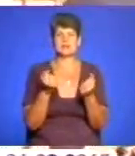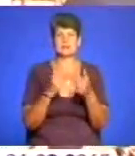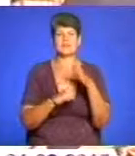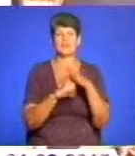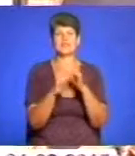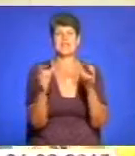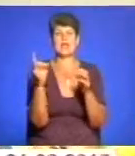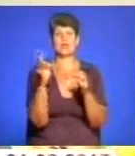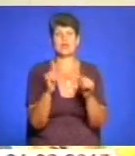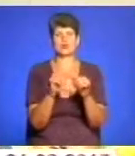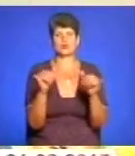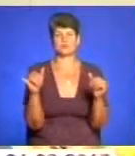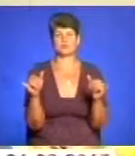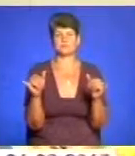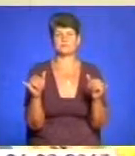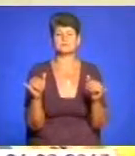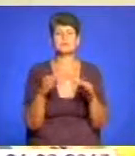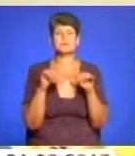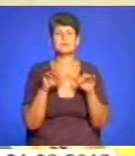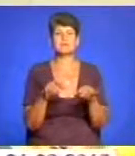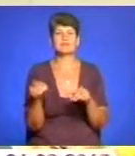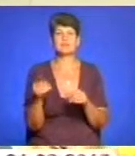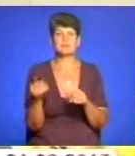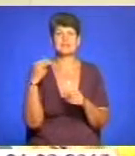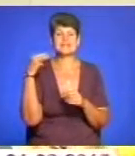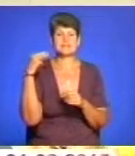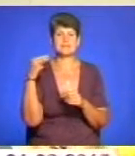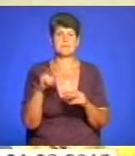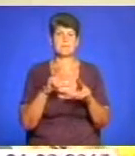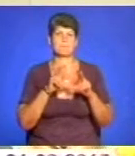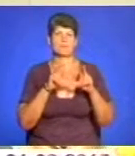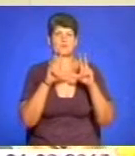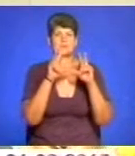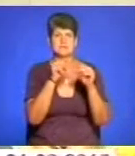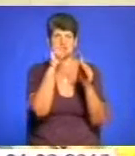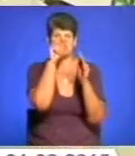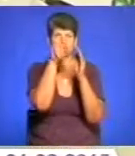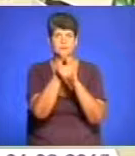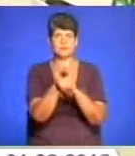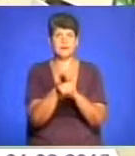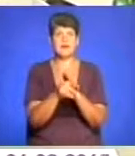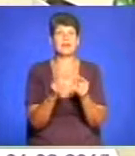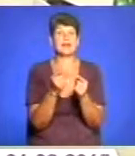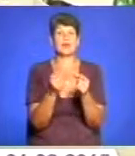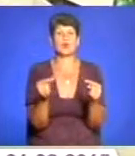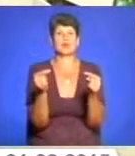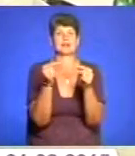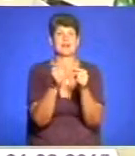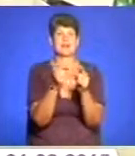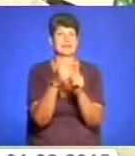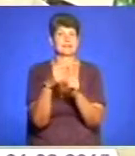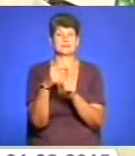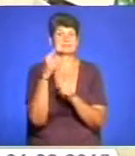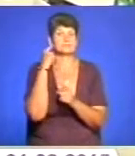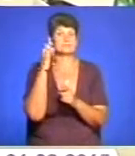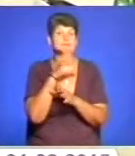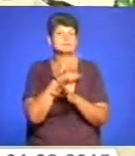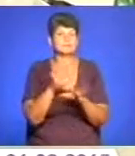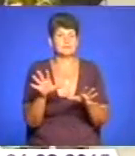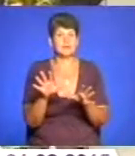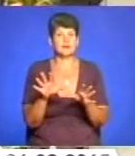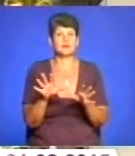територіальні громади. У справи Тернопільщини президент наче пообіцяв втрутитись, але конкретних слів ми не почули, бо оминути